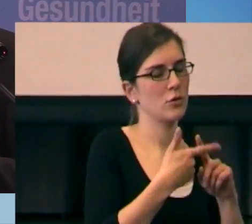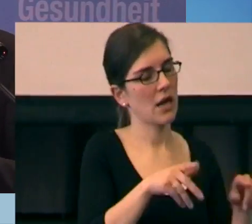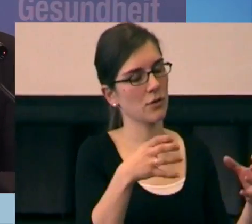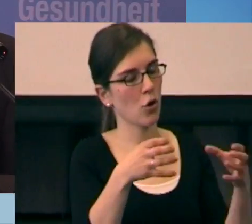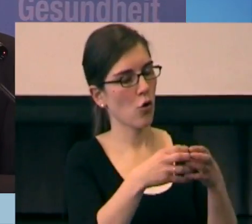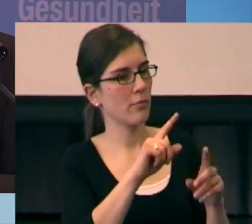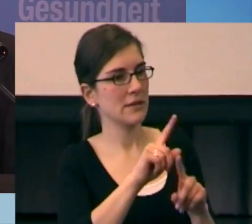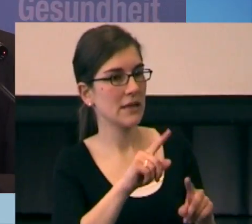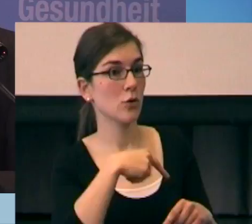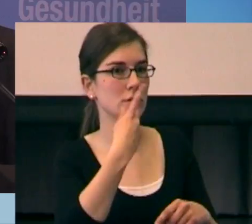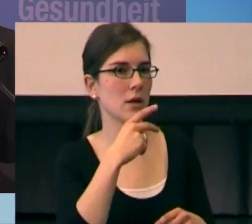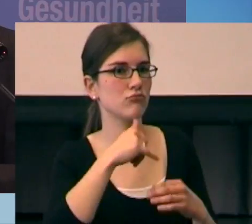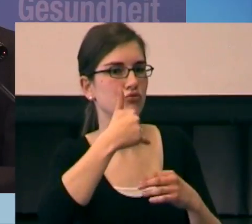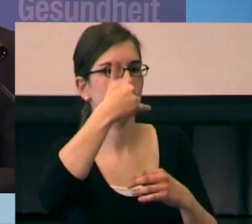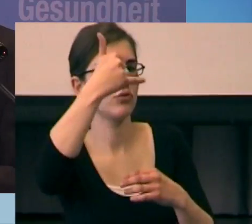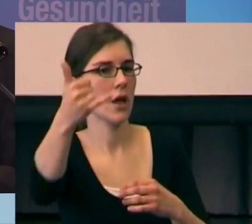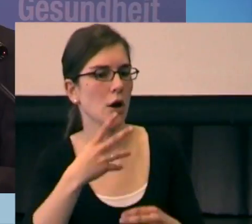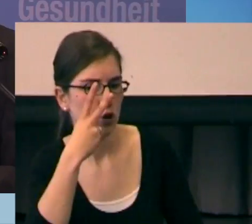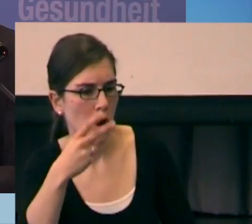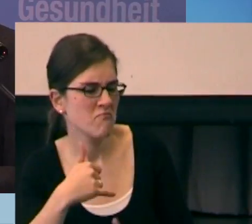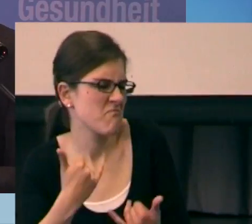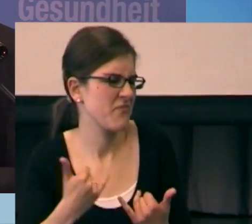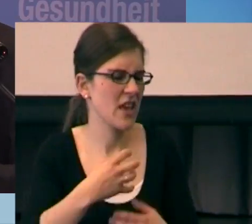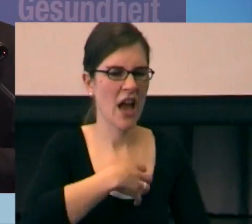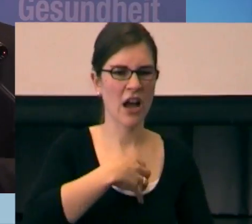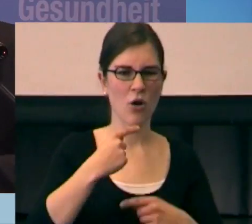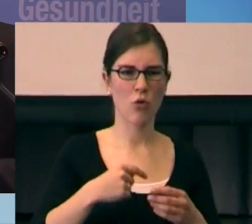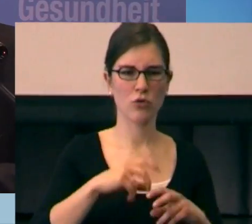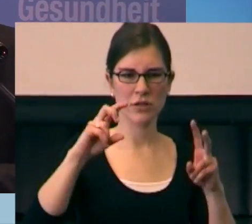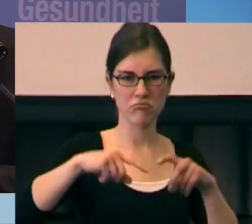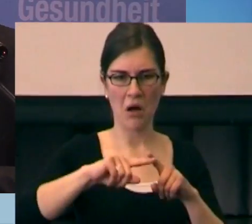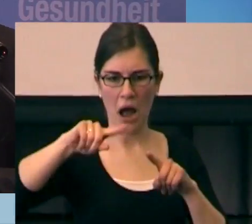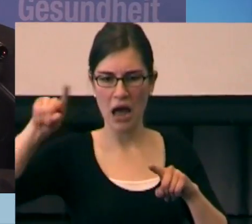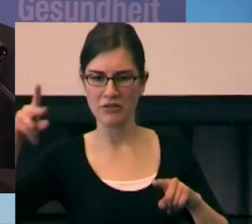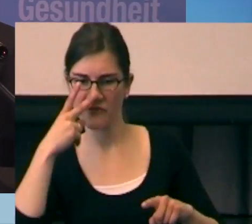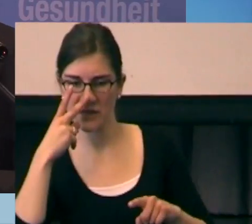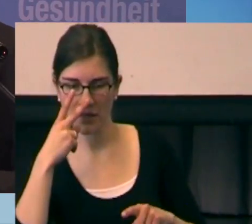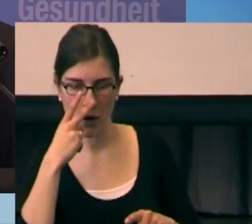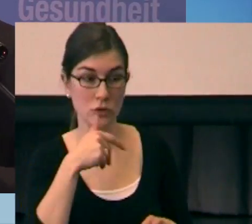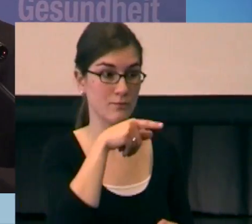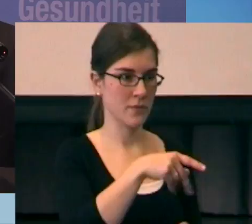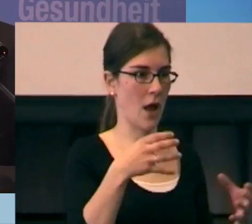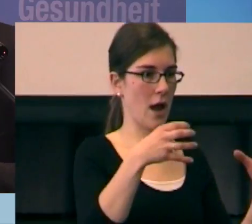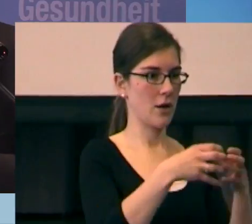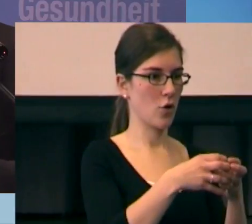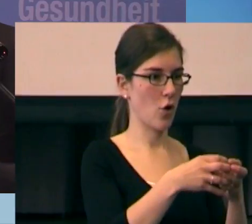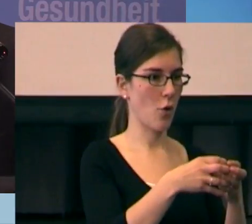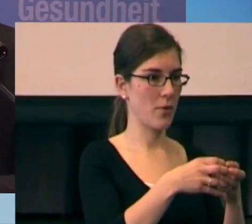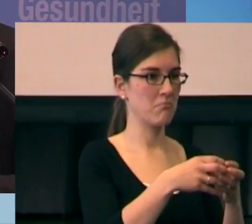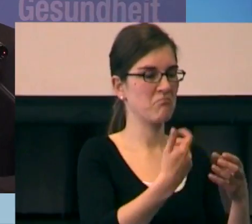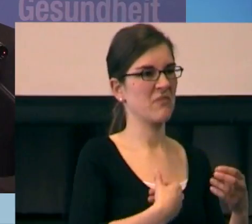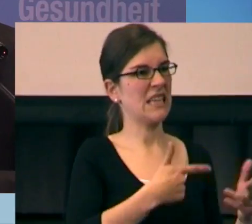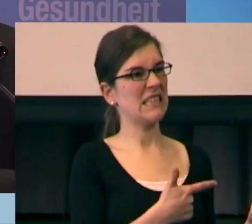entwickeln sich die Erkrankungsraten und da ist in den USA bei der Untersuchung herausgekommen, nach sieben Jahren, dass kein Vorteil dieser